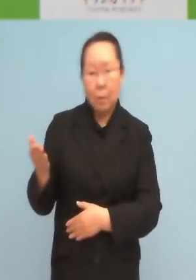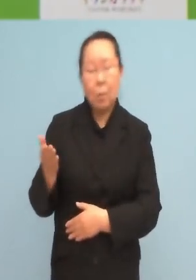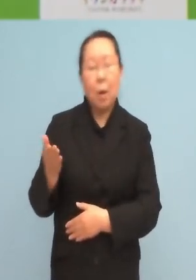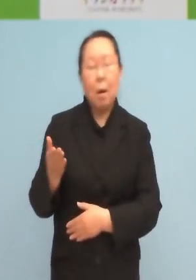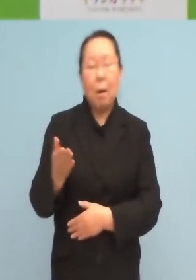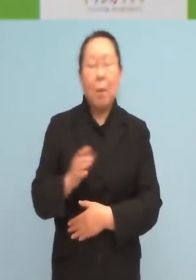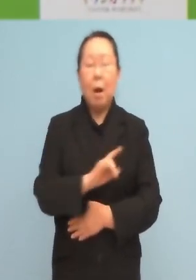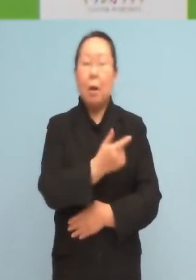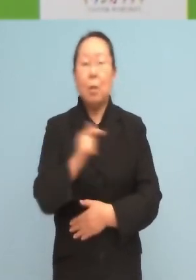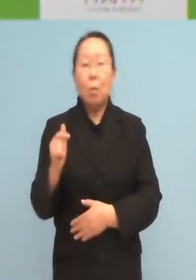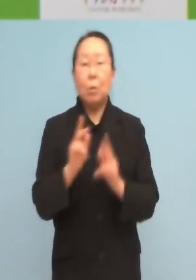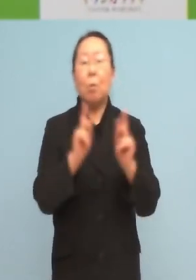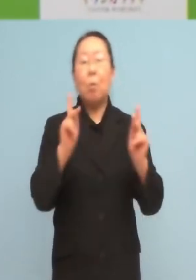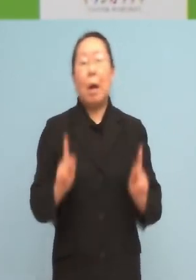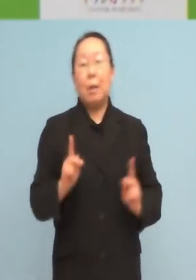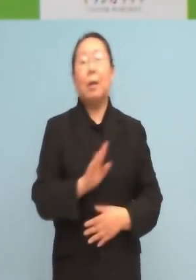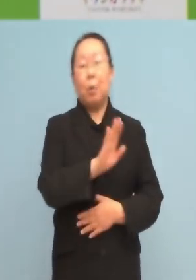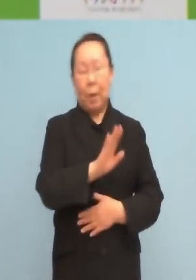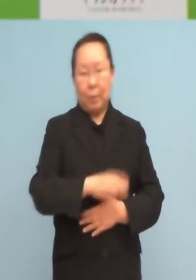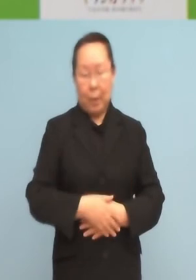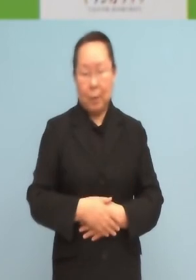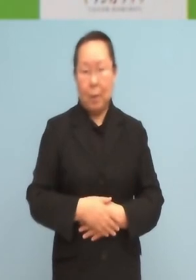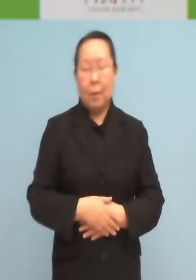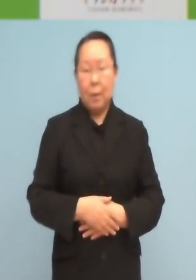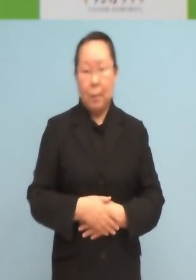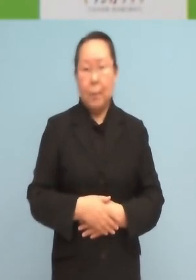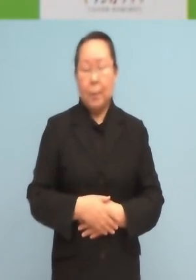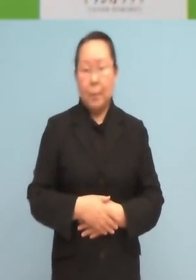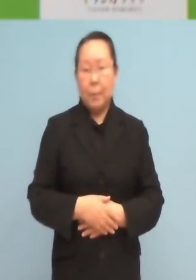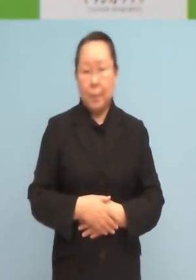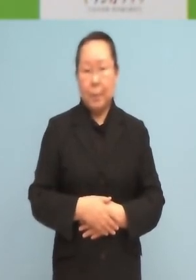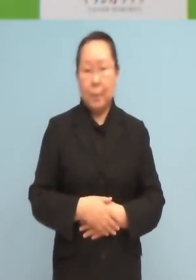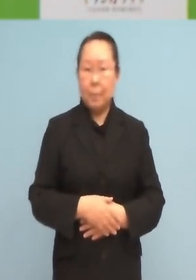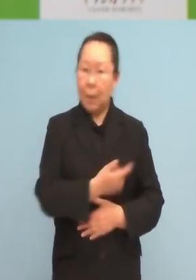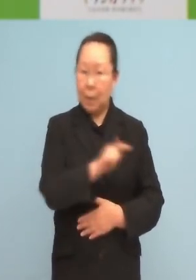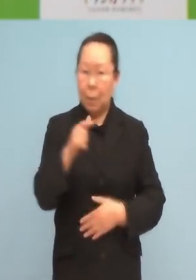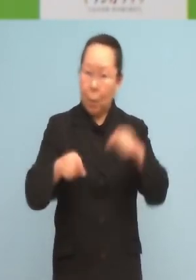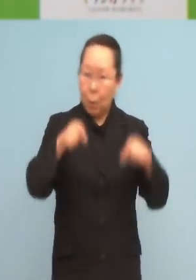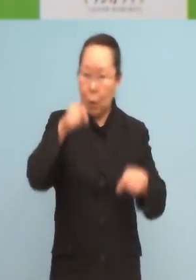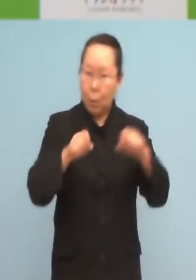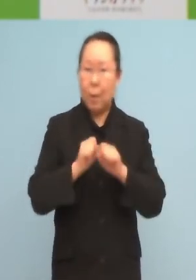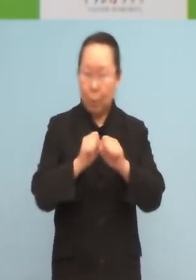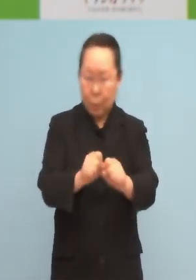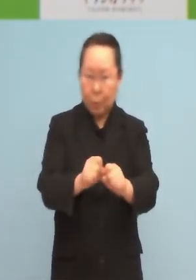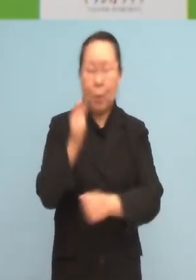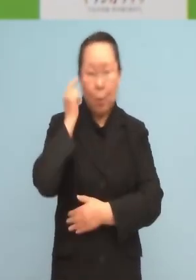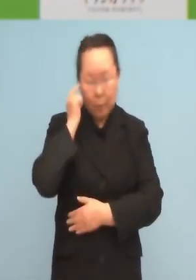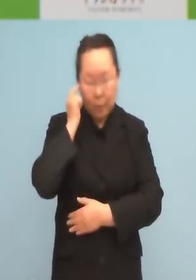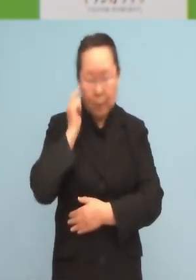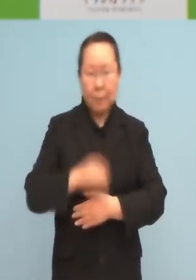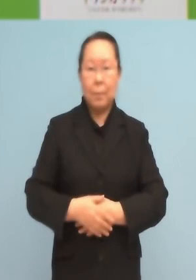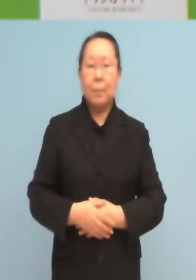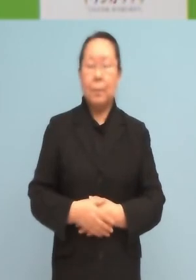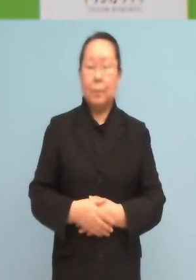ろとあの課題もありますんでね、そういったことをその調整をしていくということになるかと思います。